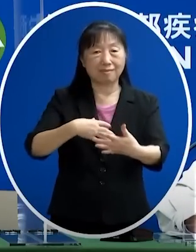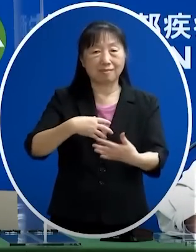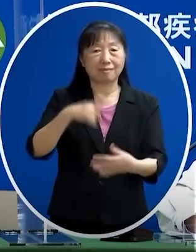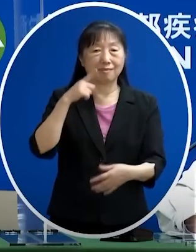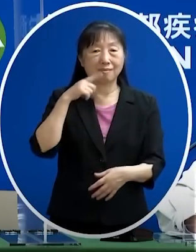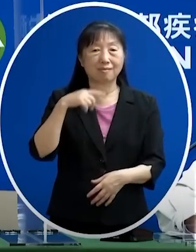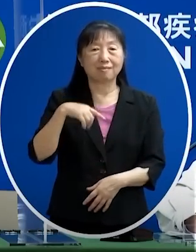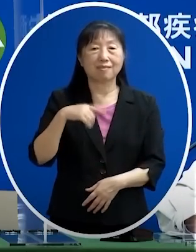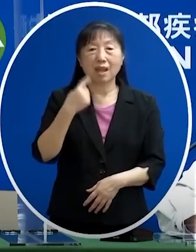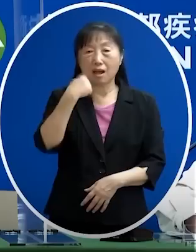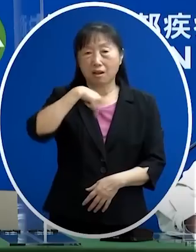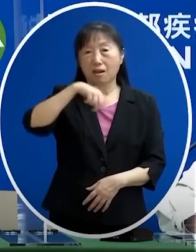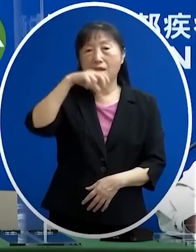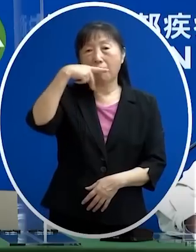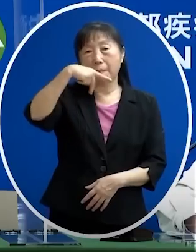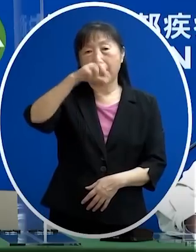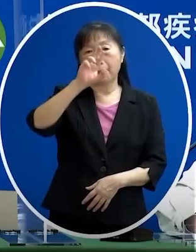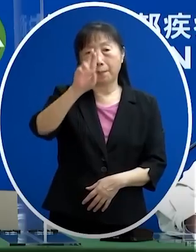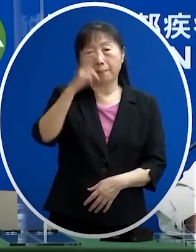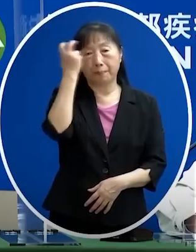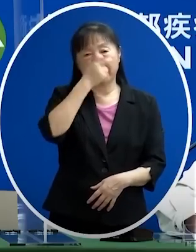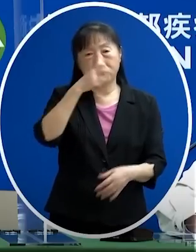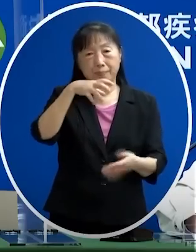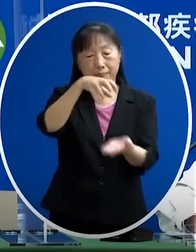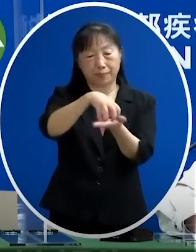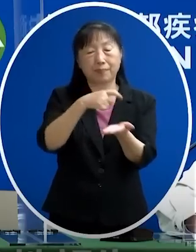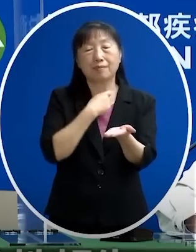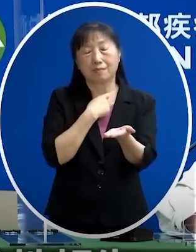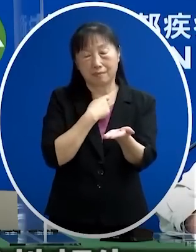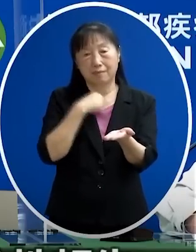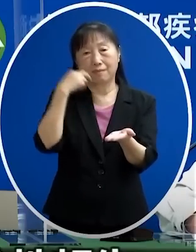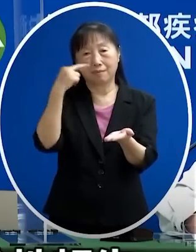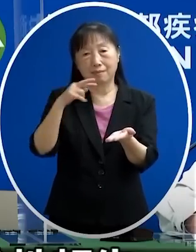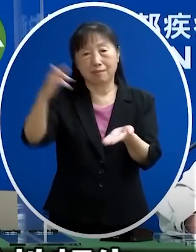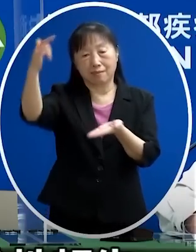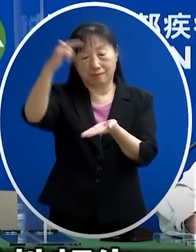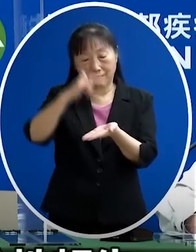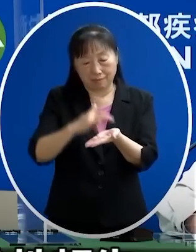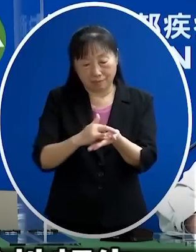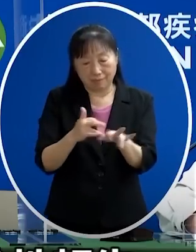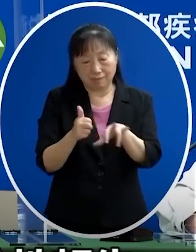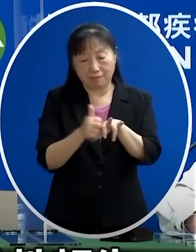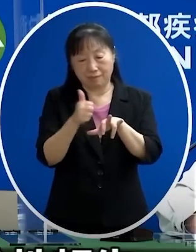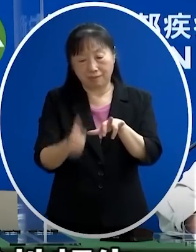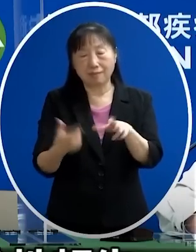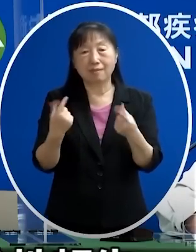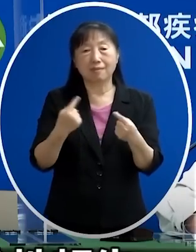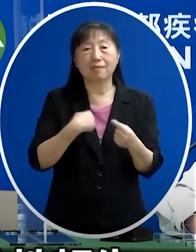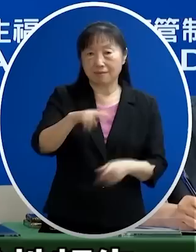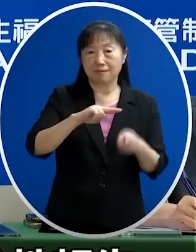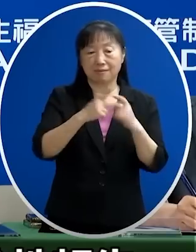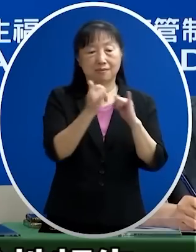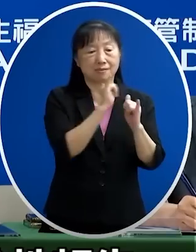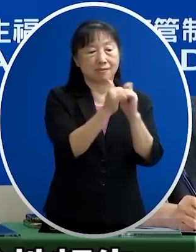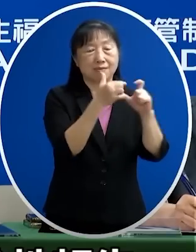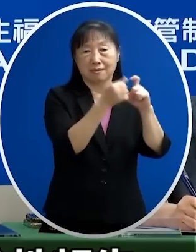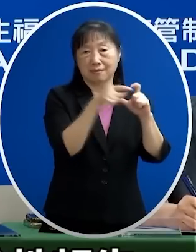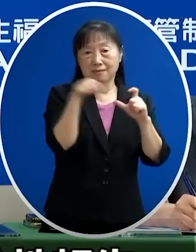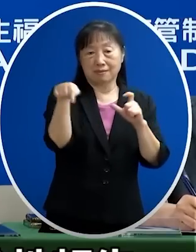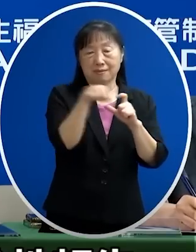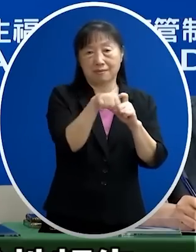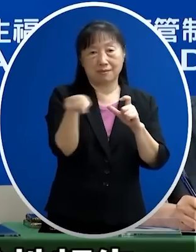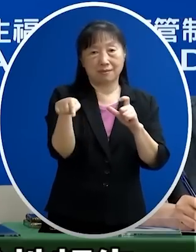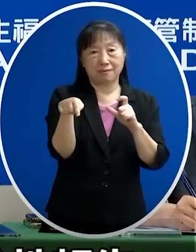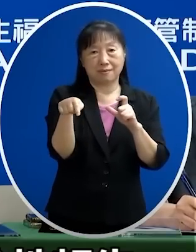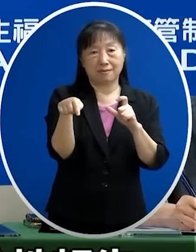地在机场端的时候还是要做深喉唾液的一个采检。居检的措施